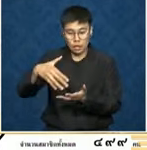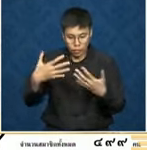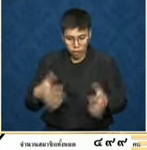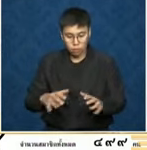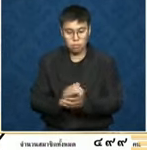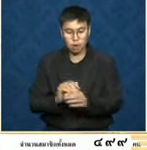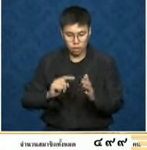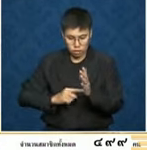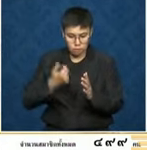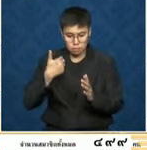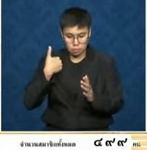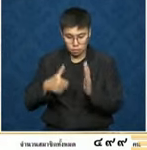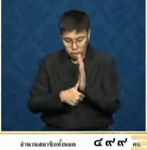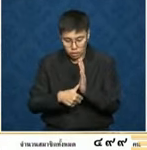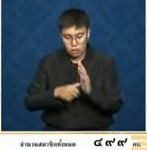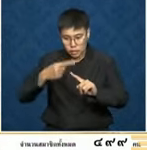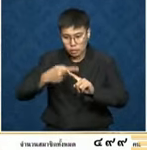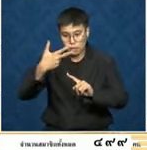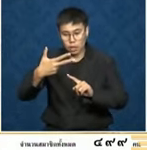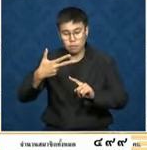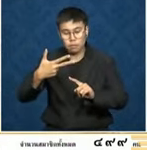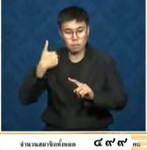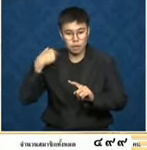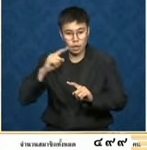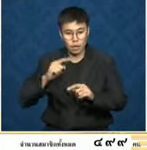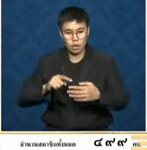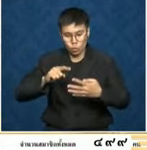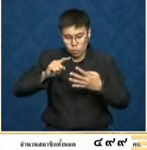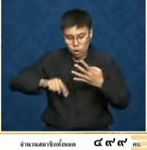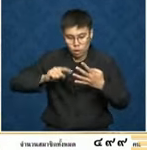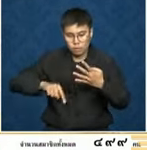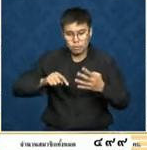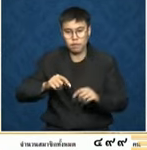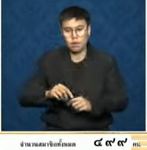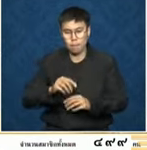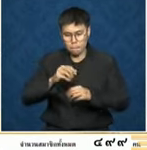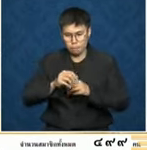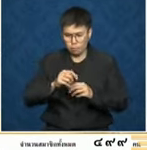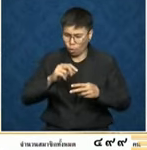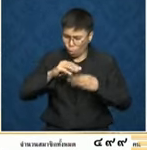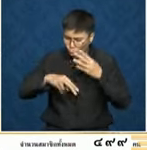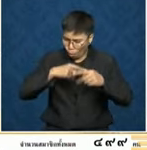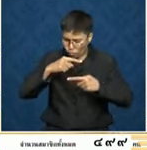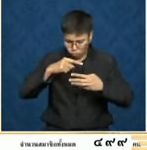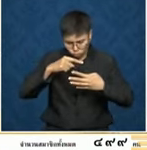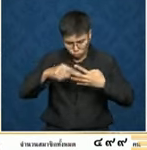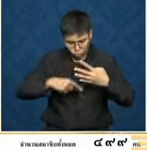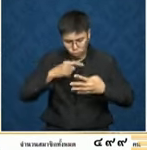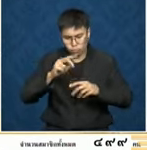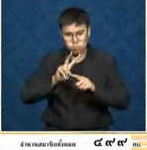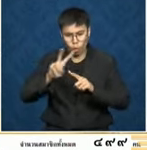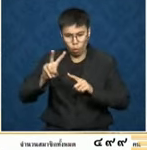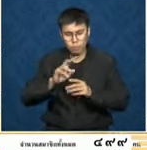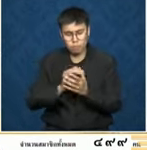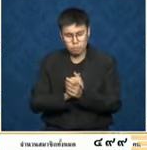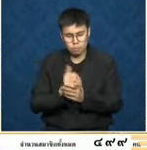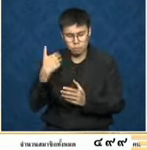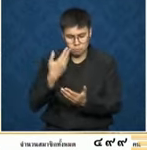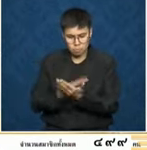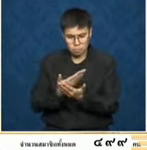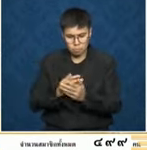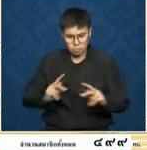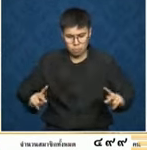ษีเราเริ่มเข้านะครับเดือนมีนาซึ่งเป็นปลายไตรมาส2กว่าเงินจะเข้าสู่สำนักงบกว่าสำนักงบกระทรวงการคลังจะกระ